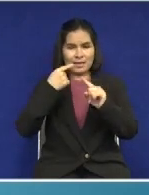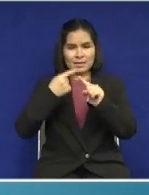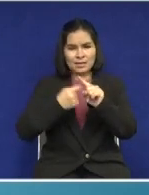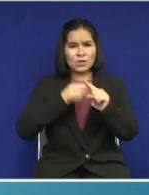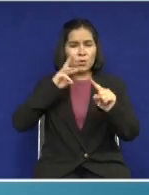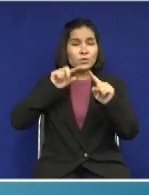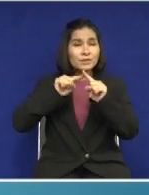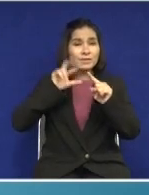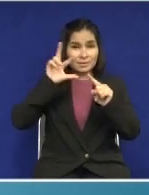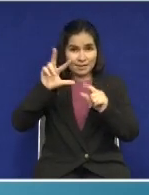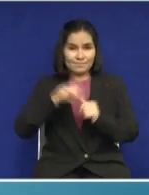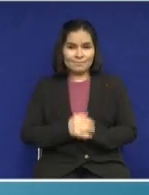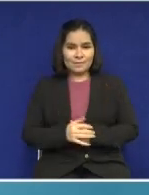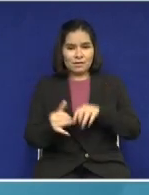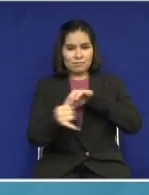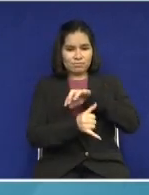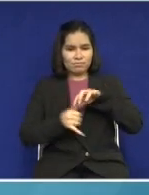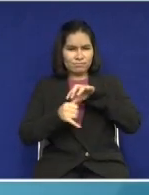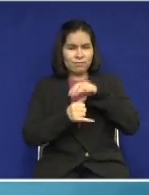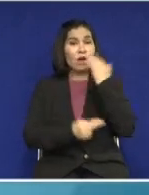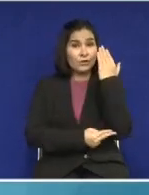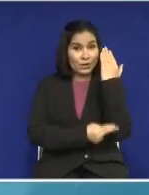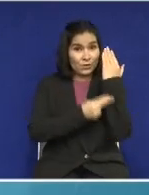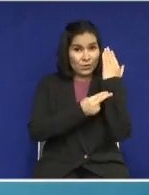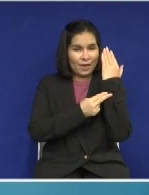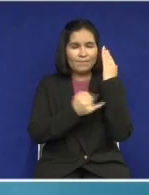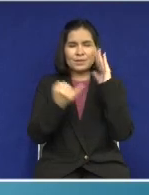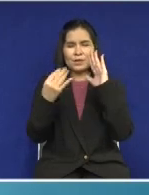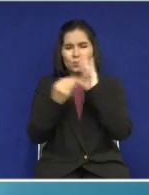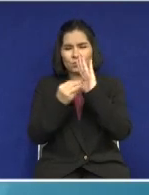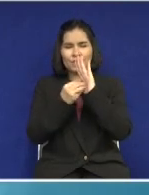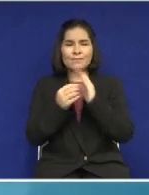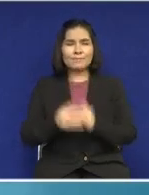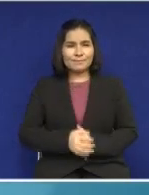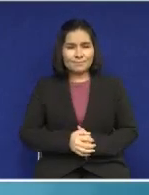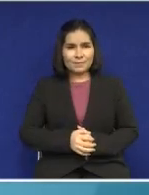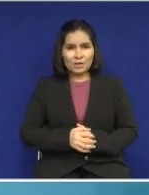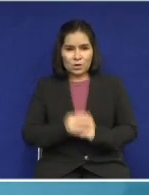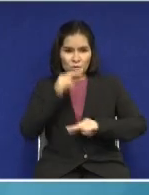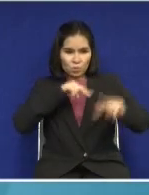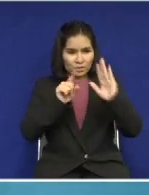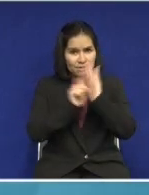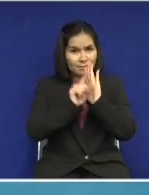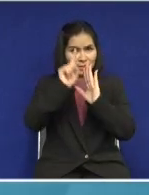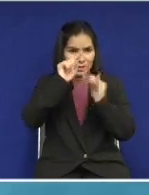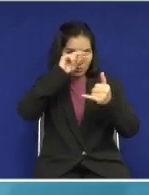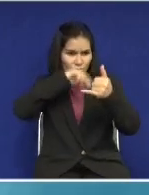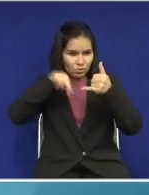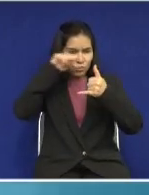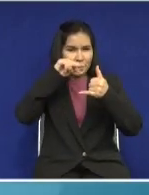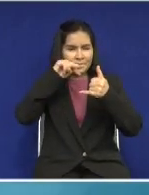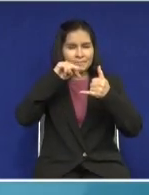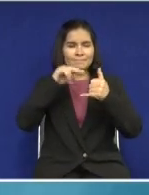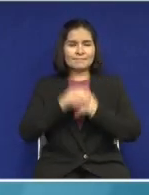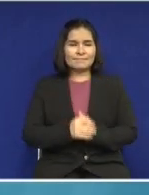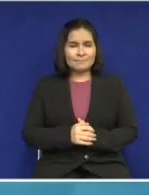นายนนะคะแล้วก็เข้าพักในโรงแรมในจังหวัดกรุงเทพมหานคร ผลตรวจในครั้งที่1นะคะก็คือตรวจในวันที่เดินท